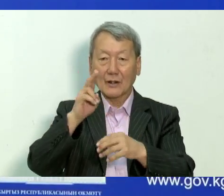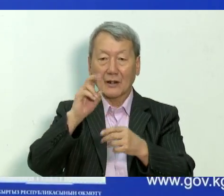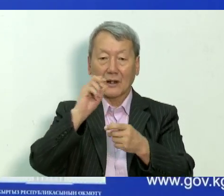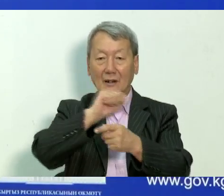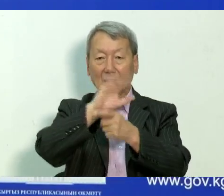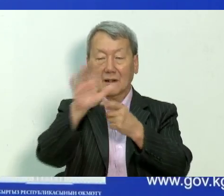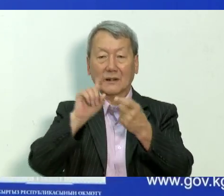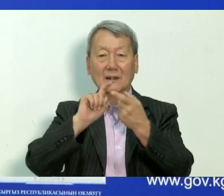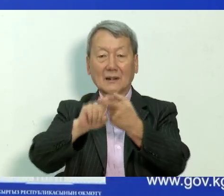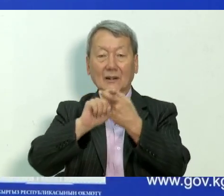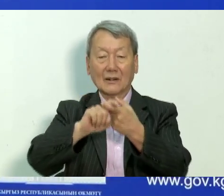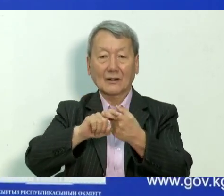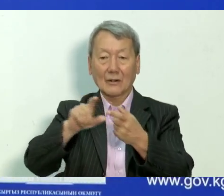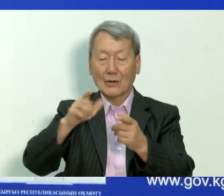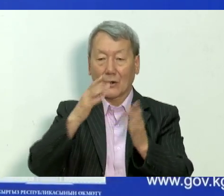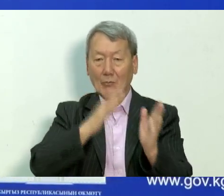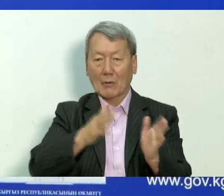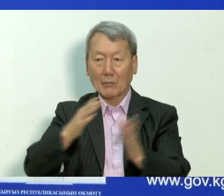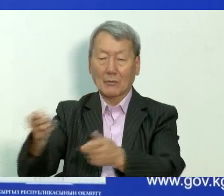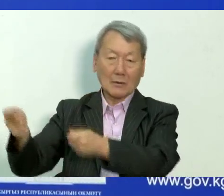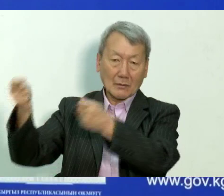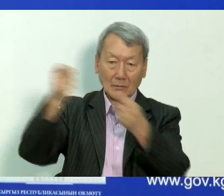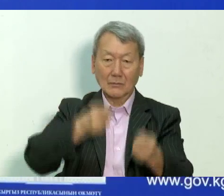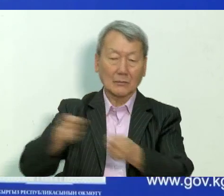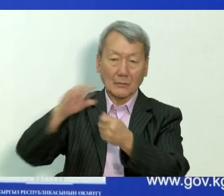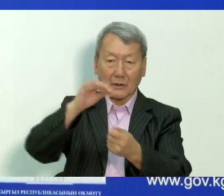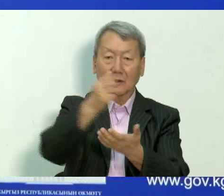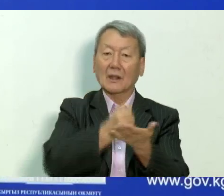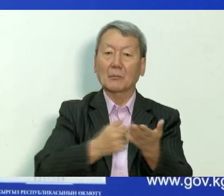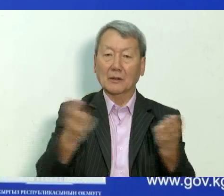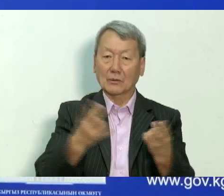коронавирусной инфекции с постоянным пополнением их запасов.